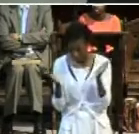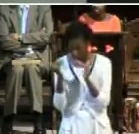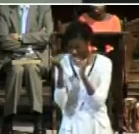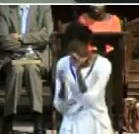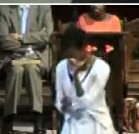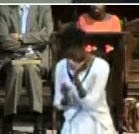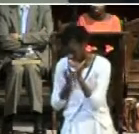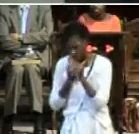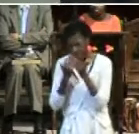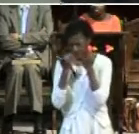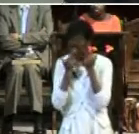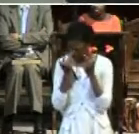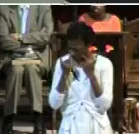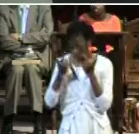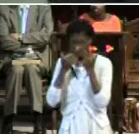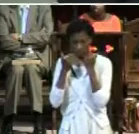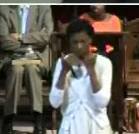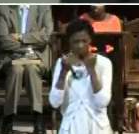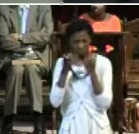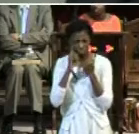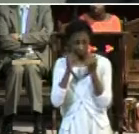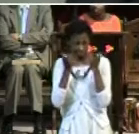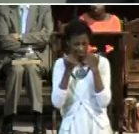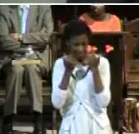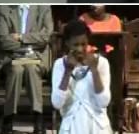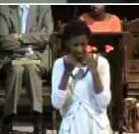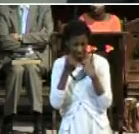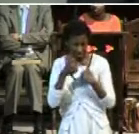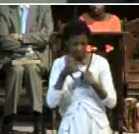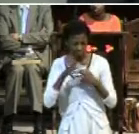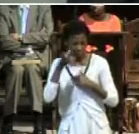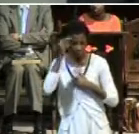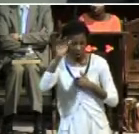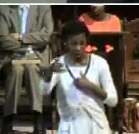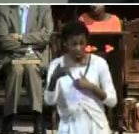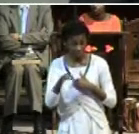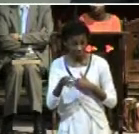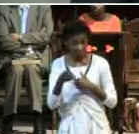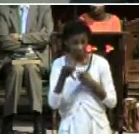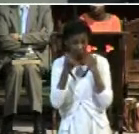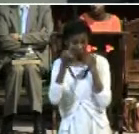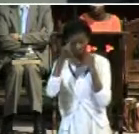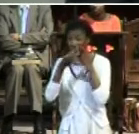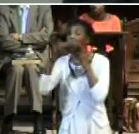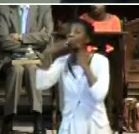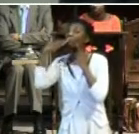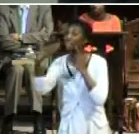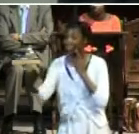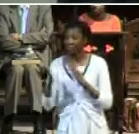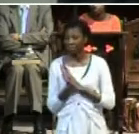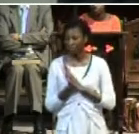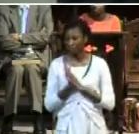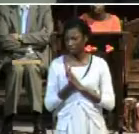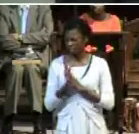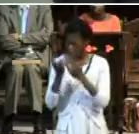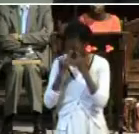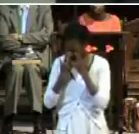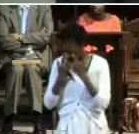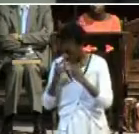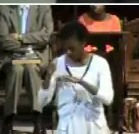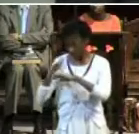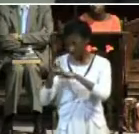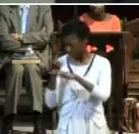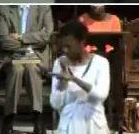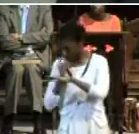à cet homme, elle pleure de reconnaissance, on va comprendre pourquoi. Et ses larmes coulent sur les pieds de Jésus. Et là,